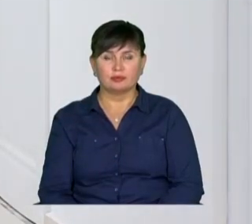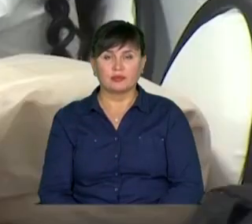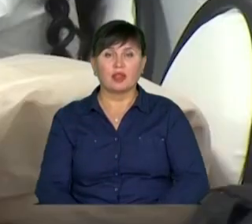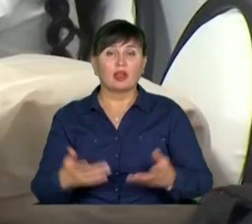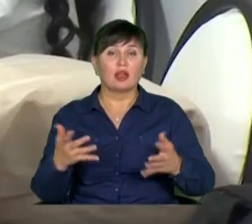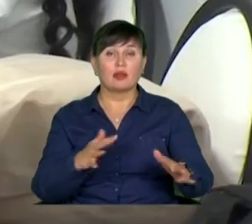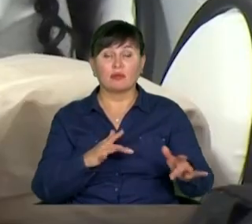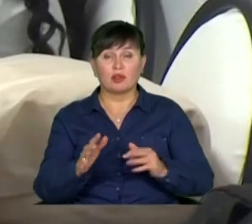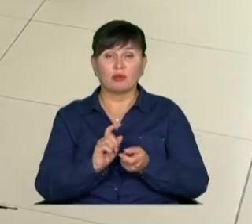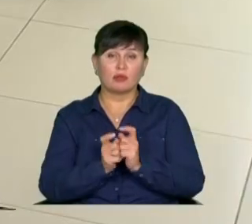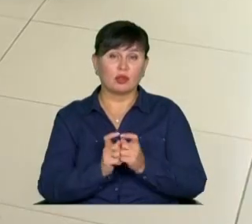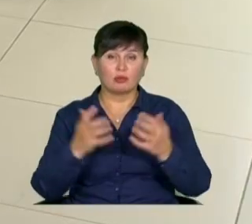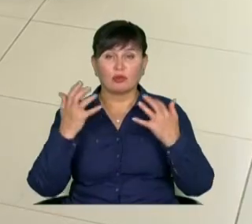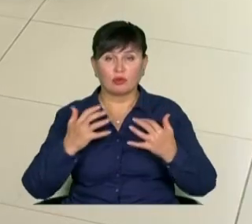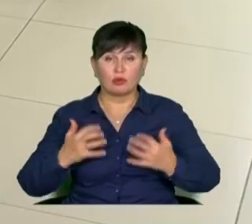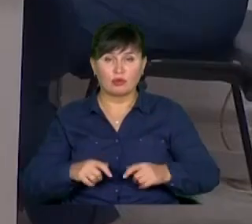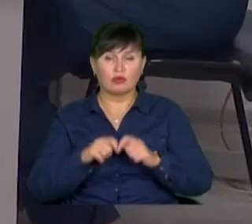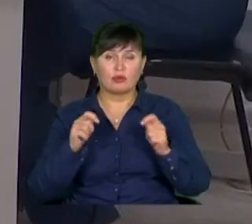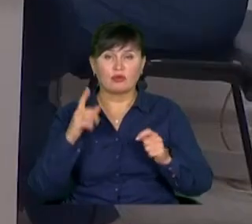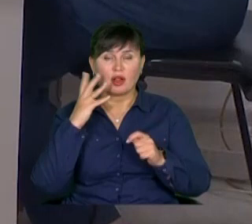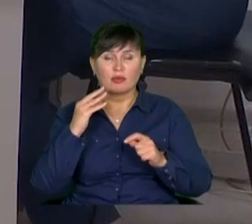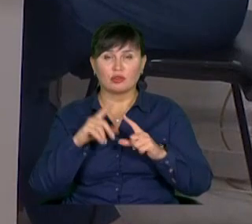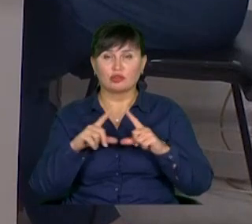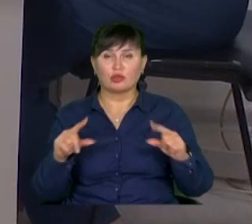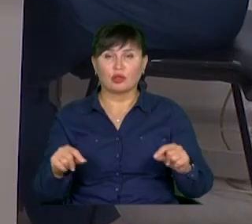Какие меры по борьбе с корью ввели в алматинских школах?